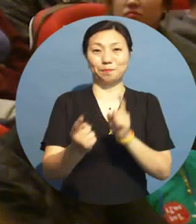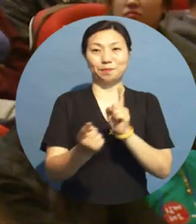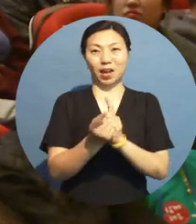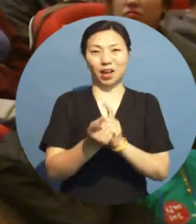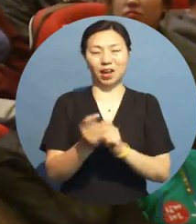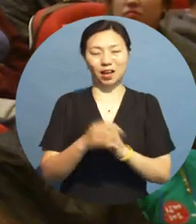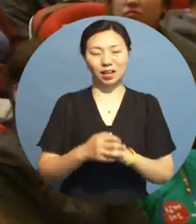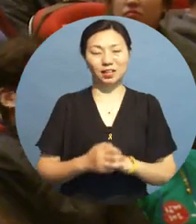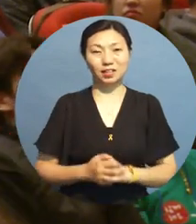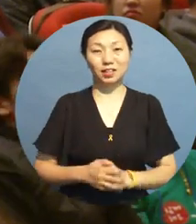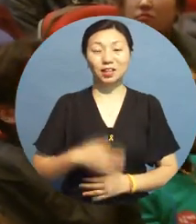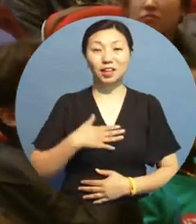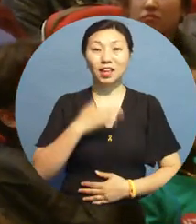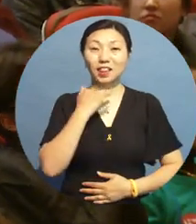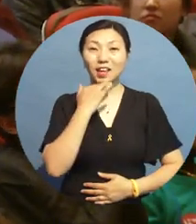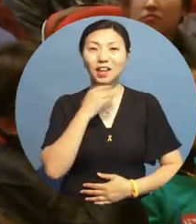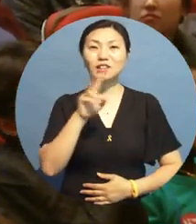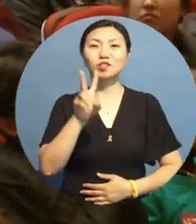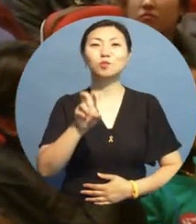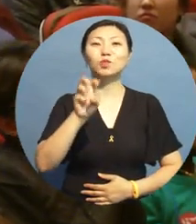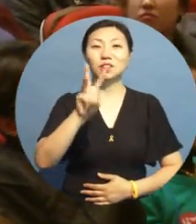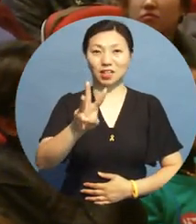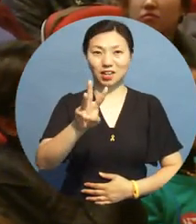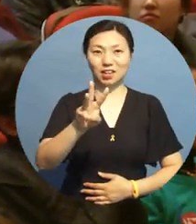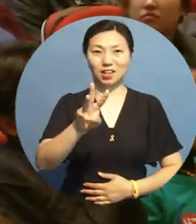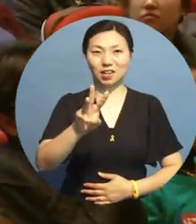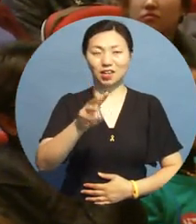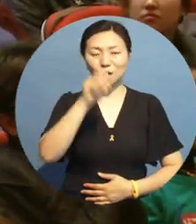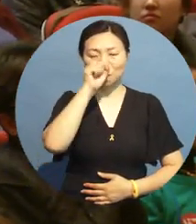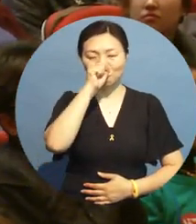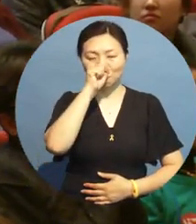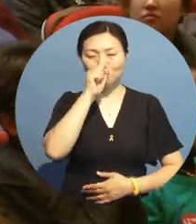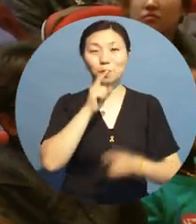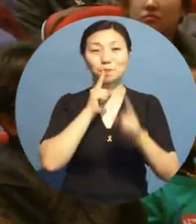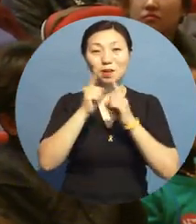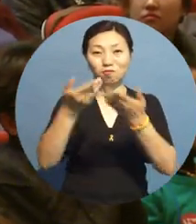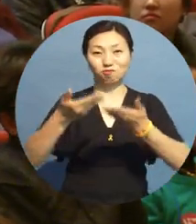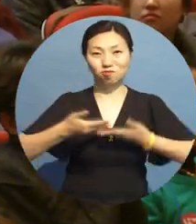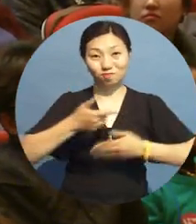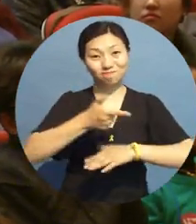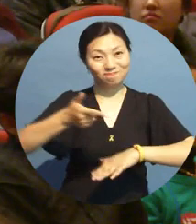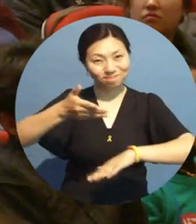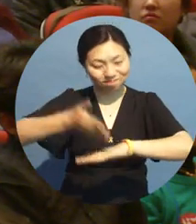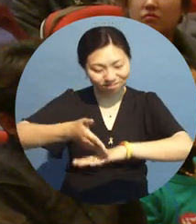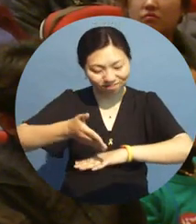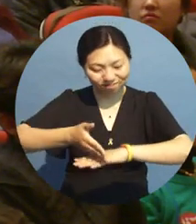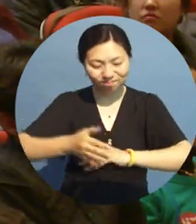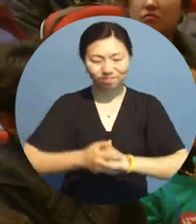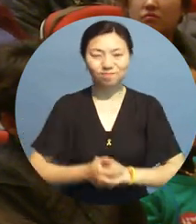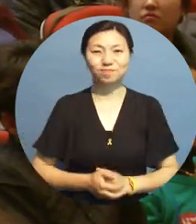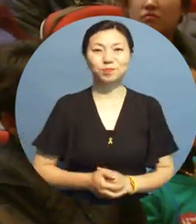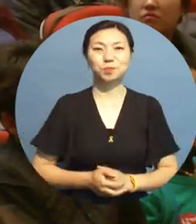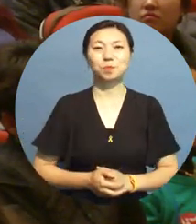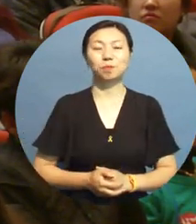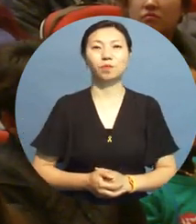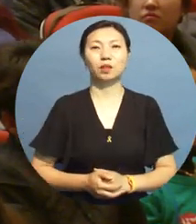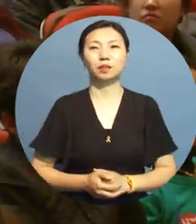드디어 질문하게 됐네요. 네, 네. 안녕하세요, 스님. 네. 23살 학생입니다. 좋은 말씀 항상 감사드립니다.